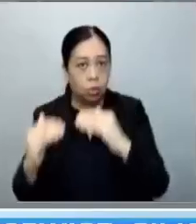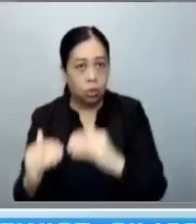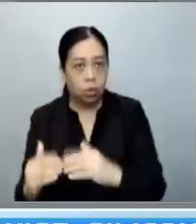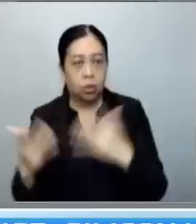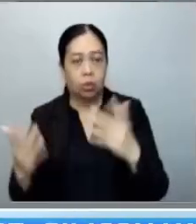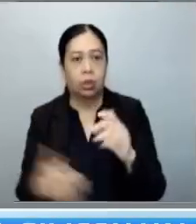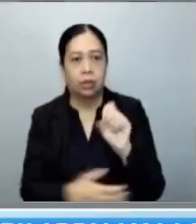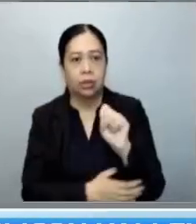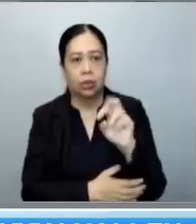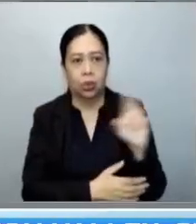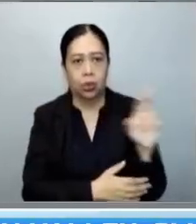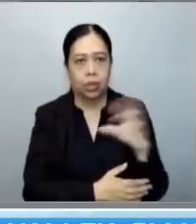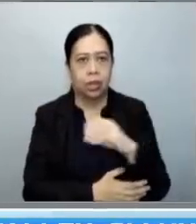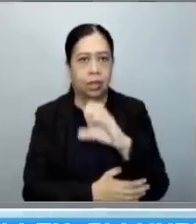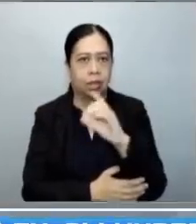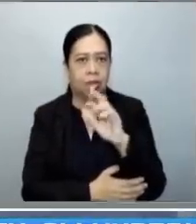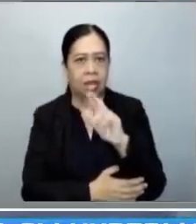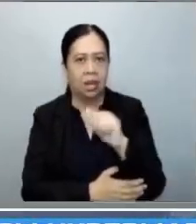Caliraya.